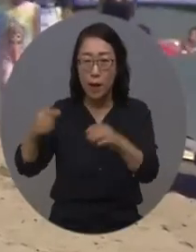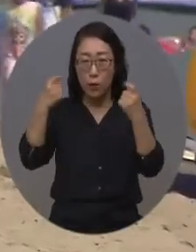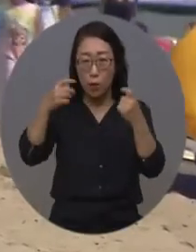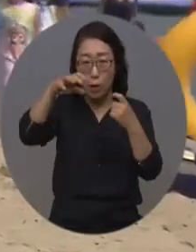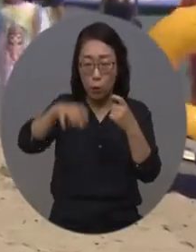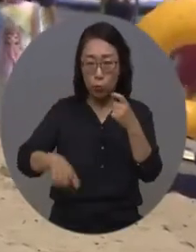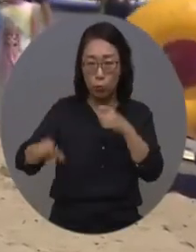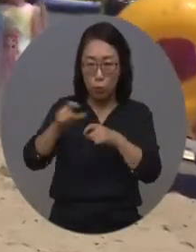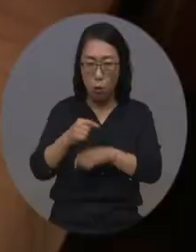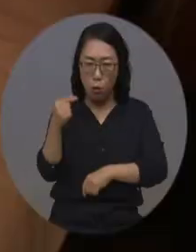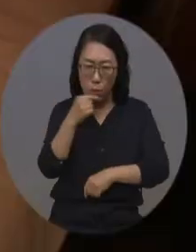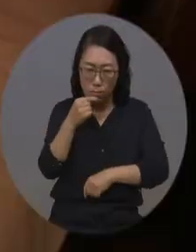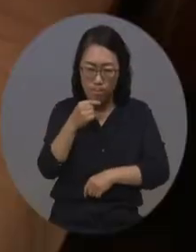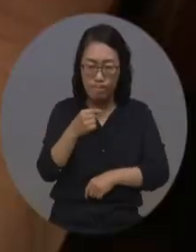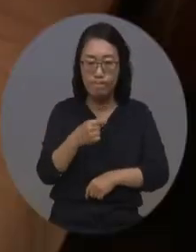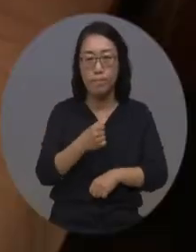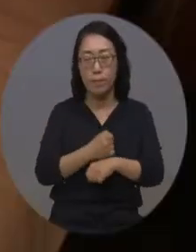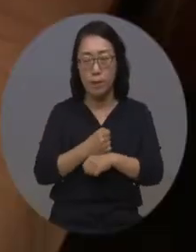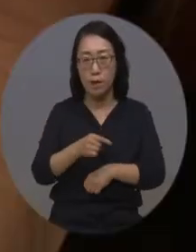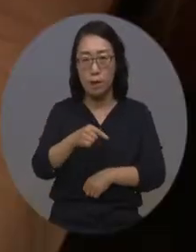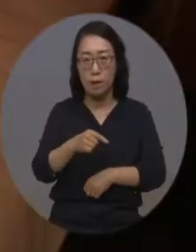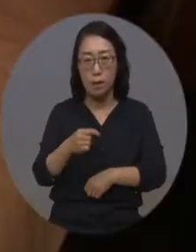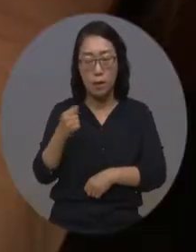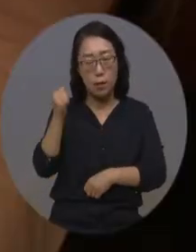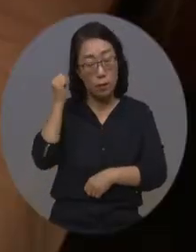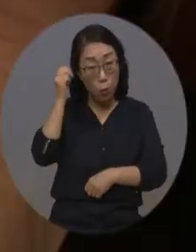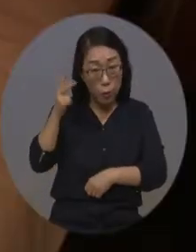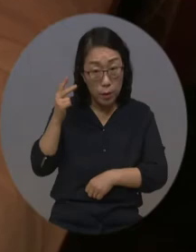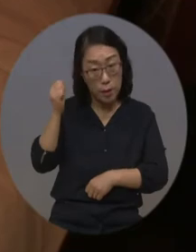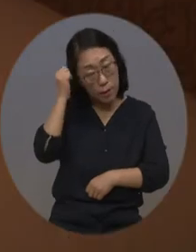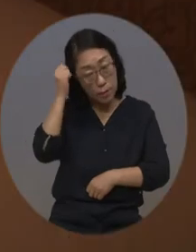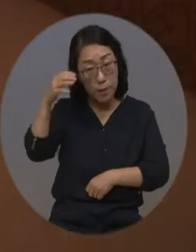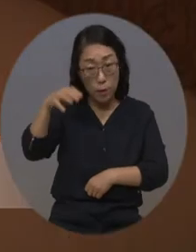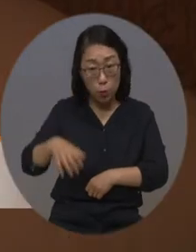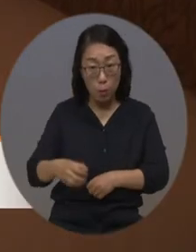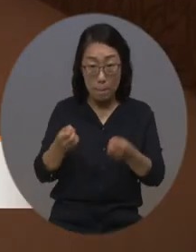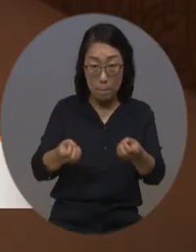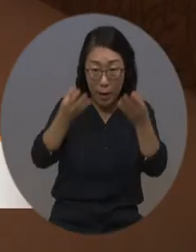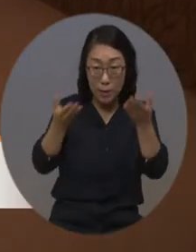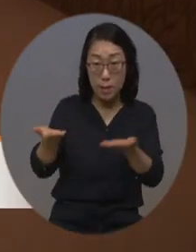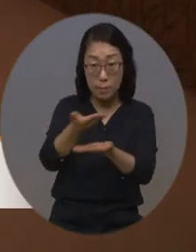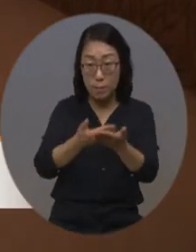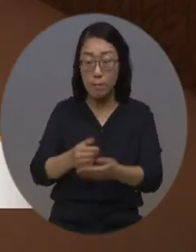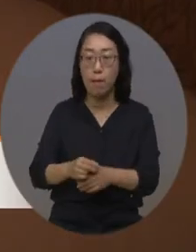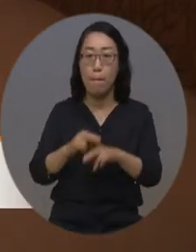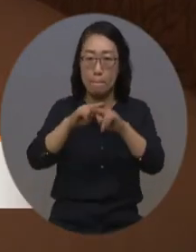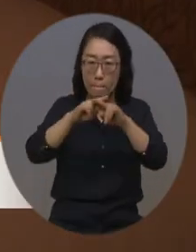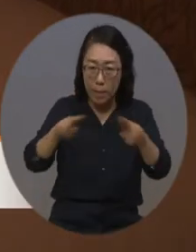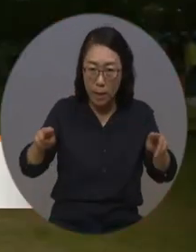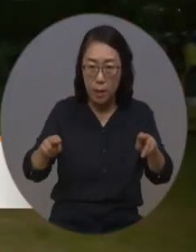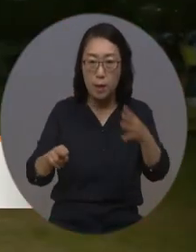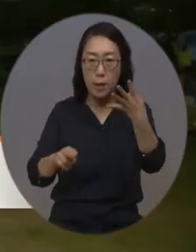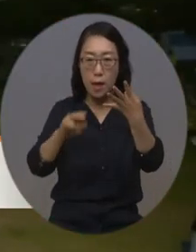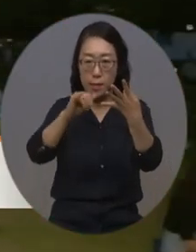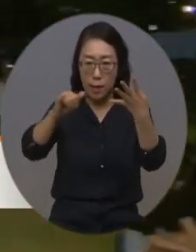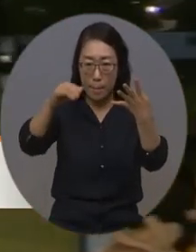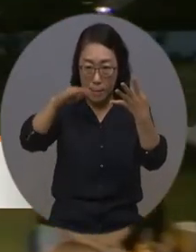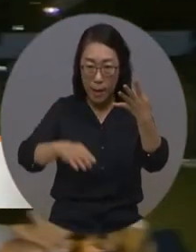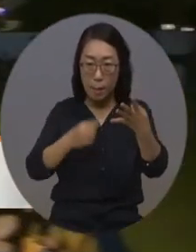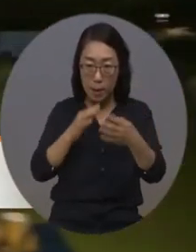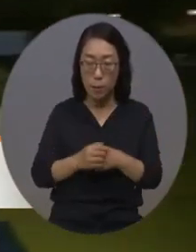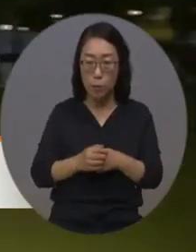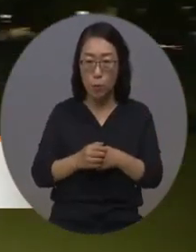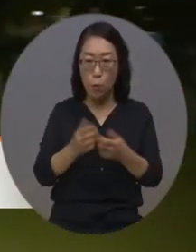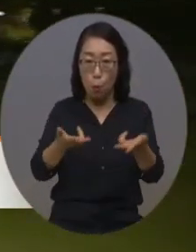조치가 내려집니다. 숙박시설은 파티나 행사를 주관할 수 없고 숙박은 4명까지만 가능하며 공원과